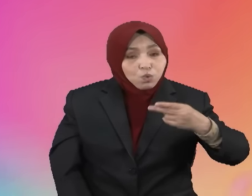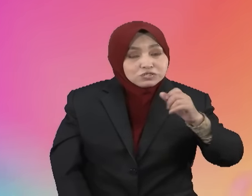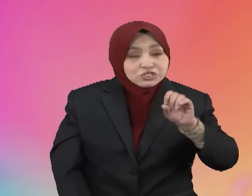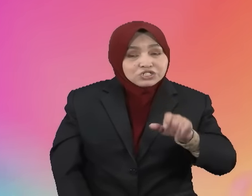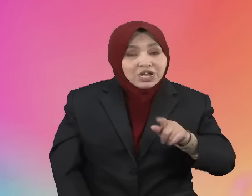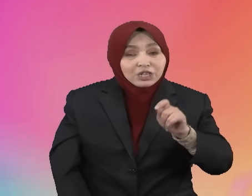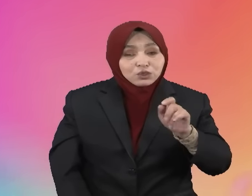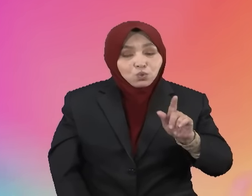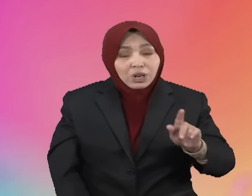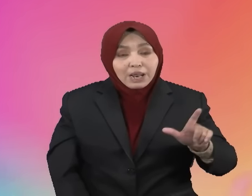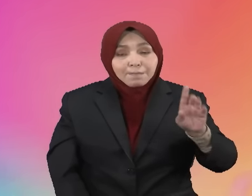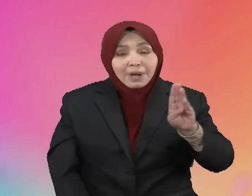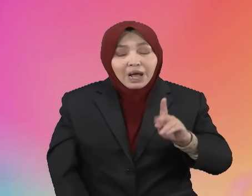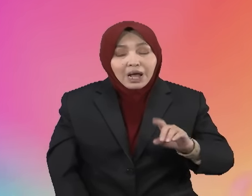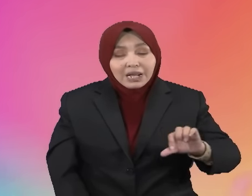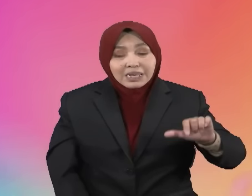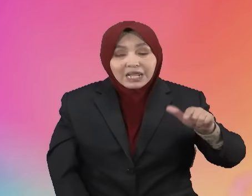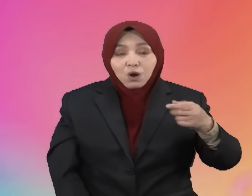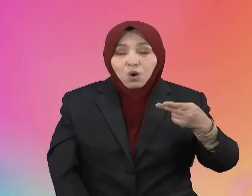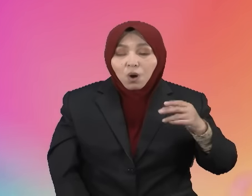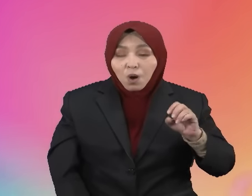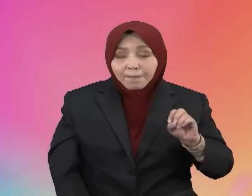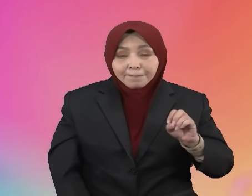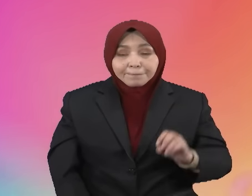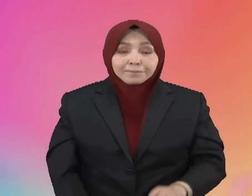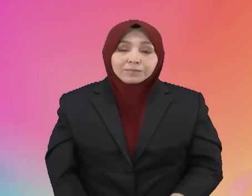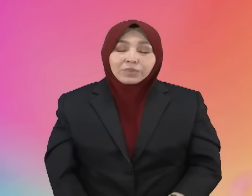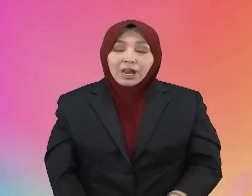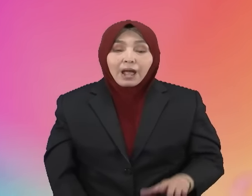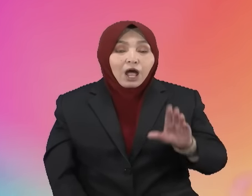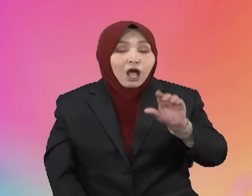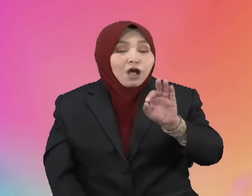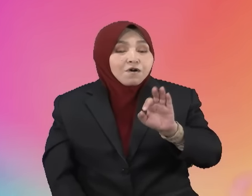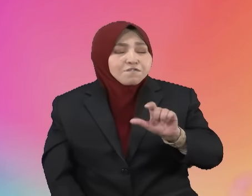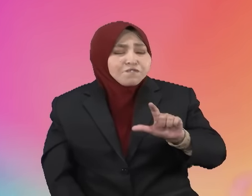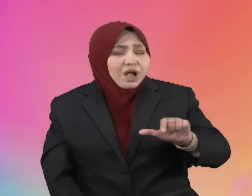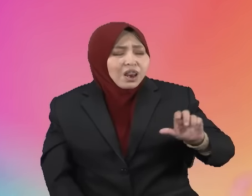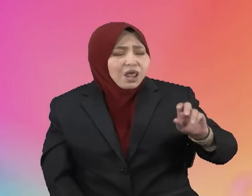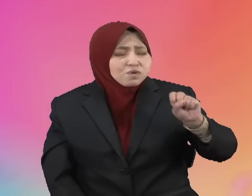falillahil hujjatul balighah. Falau